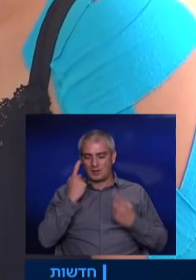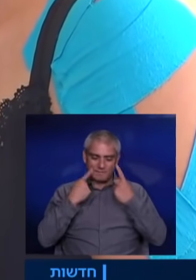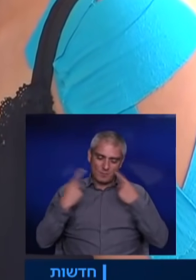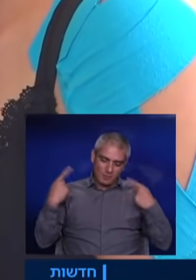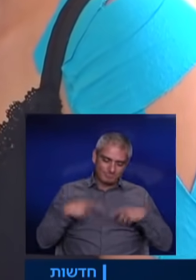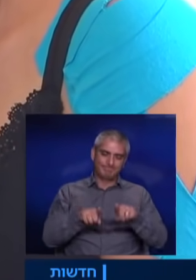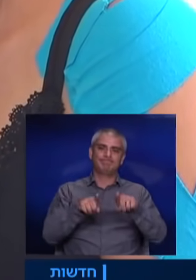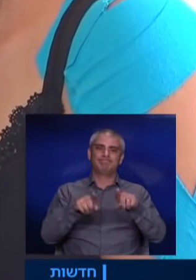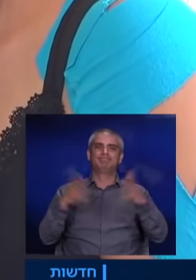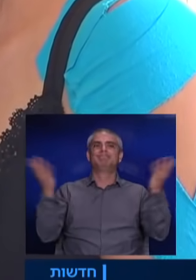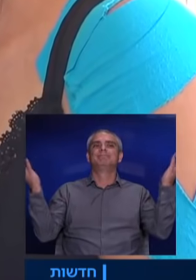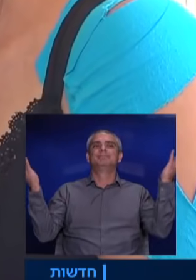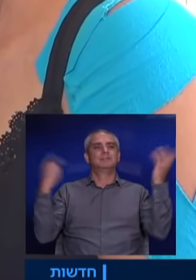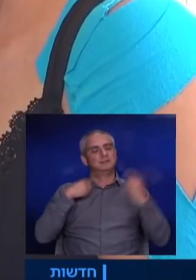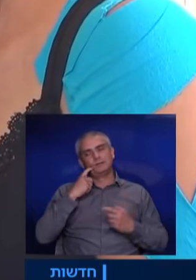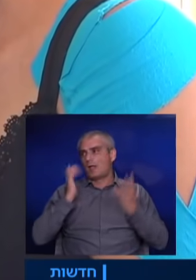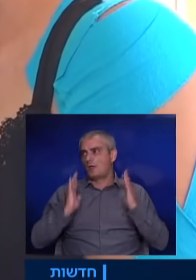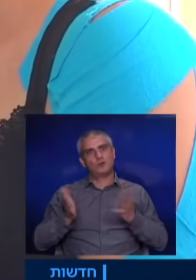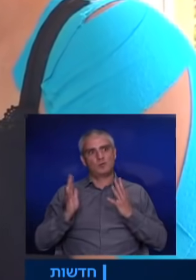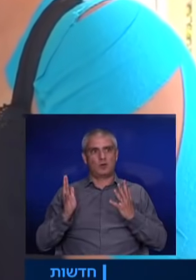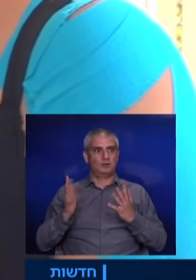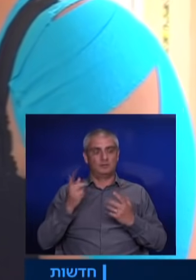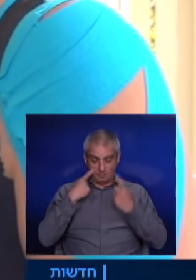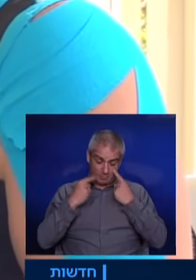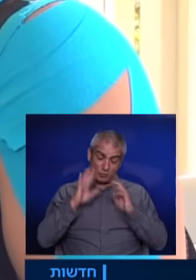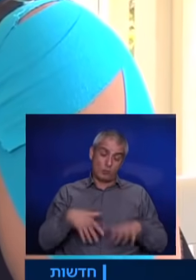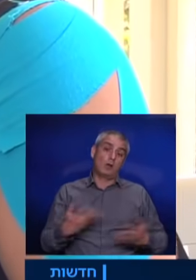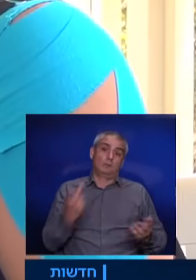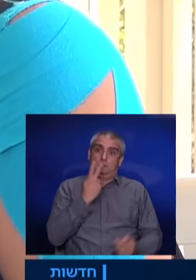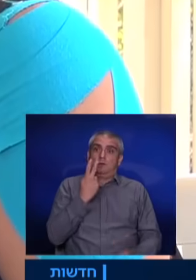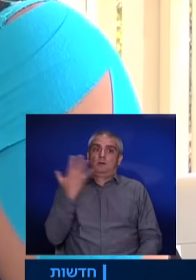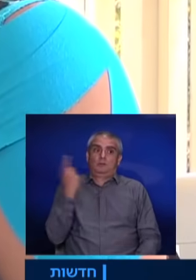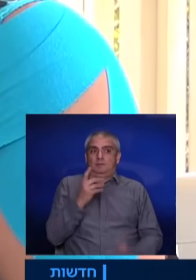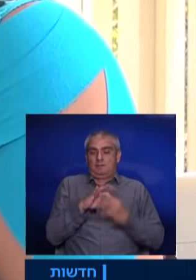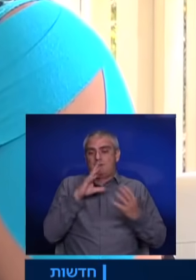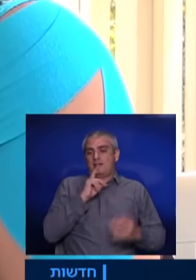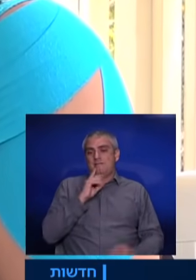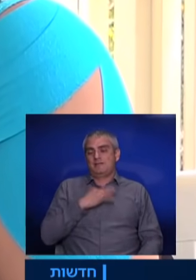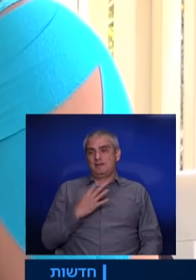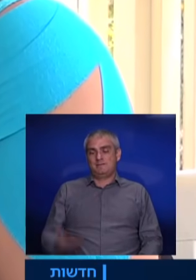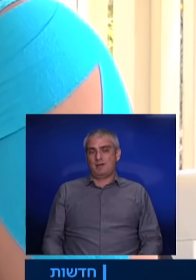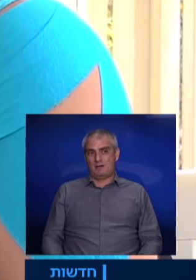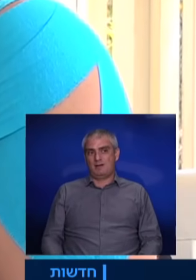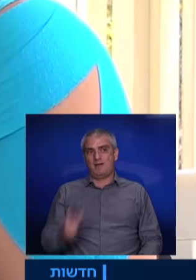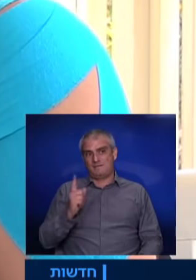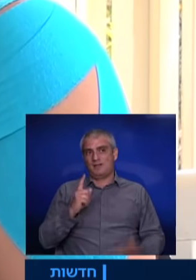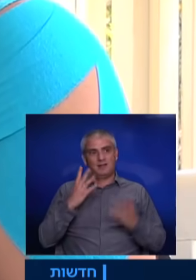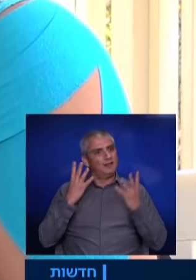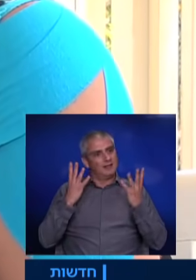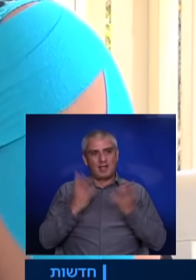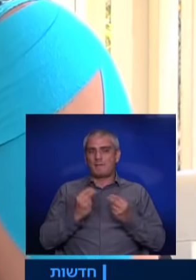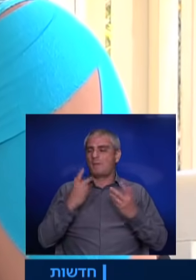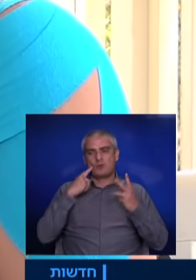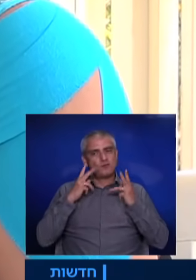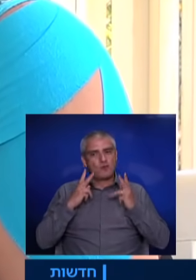בו זמנית, אני חושבת. צחקנו מאוד, ובכינו גם, ברור. זה היה פרידה מאמא. אבל לגמרי עם המון